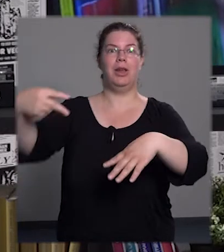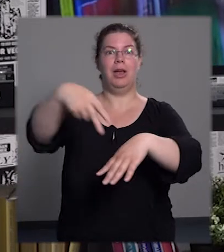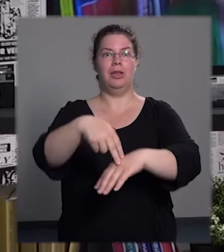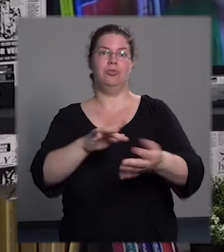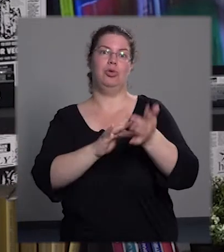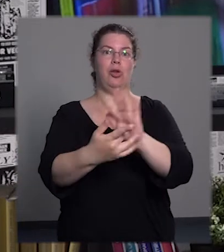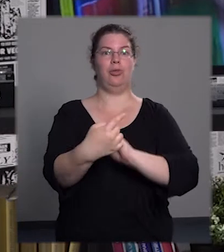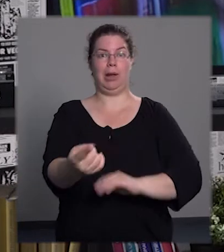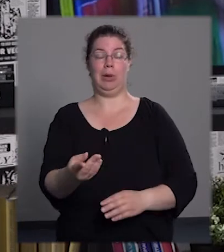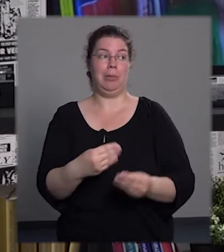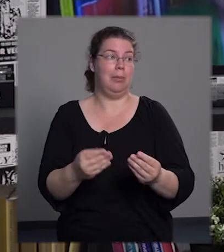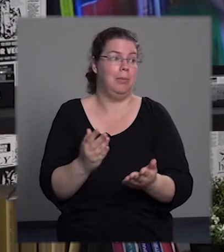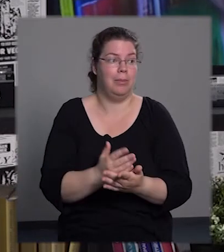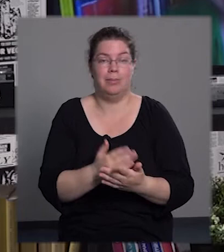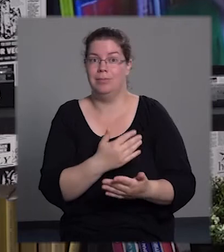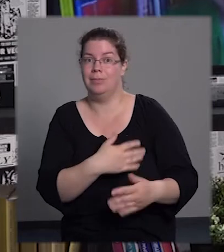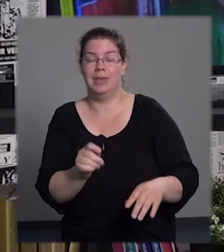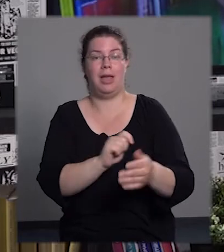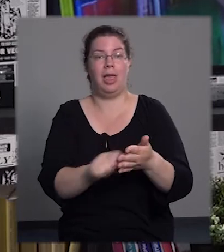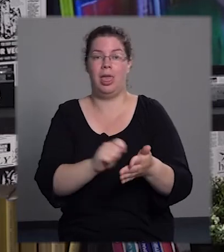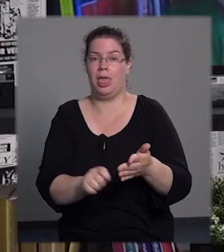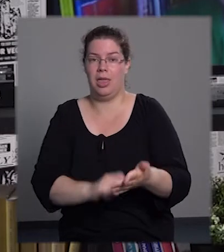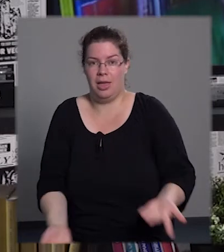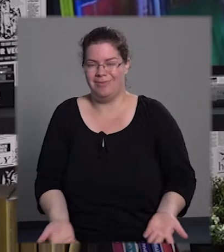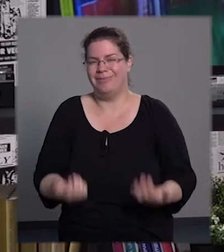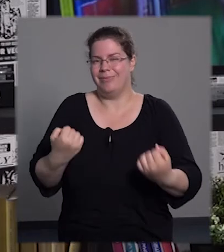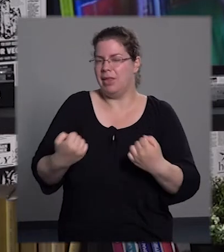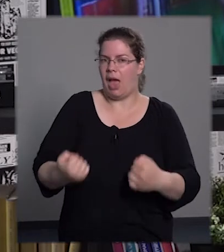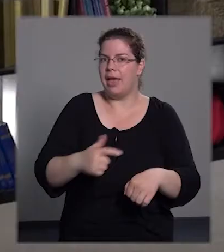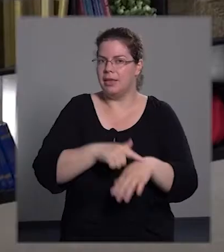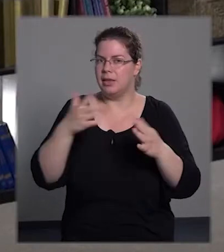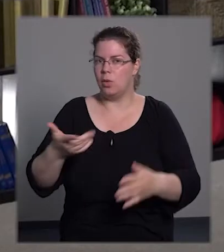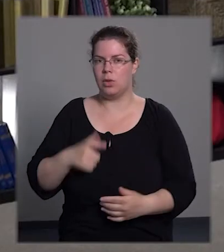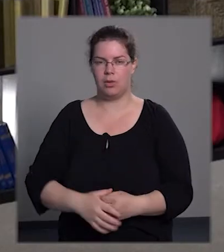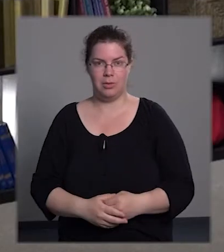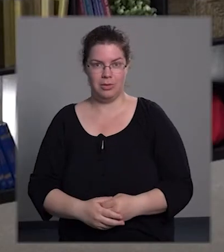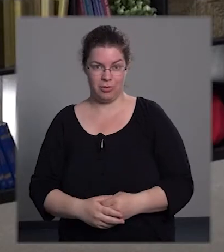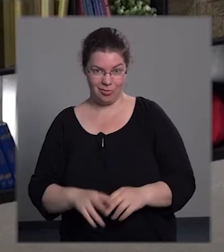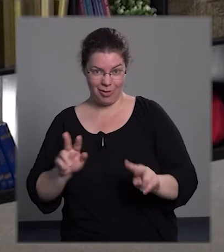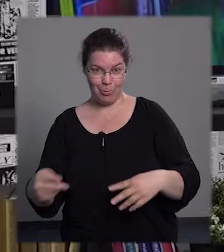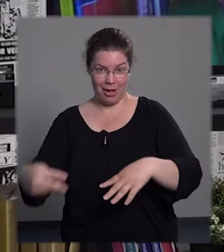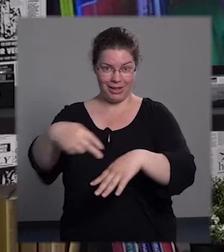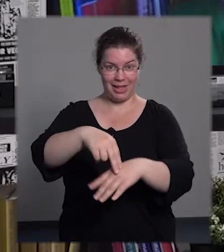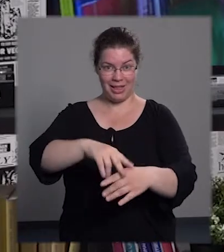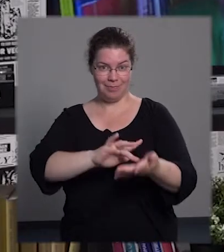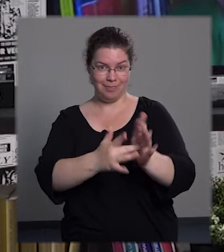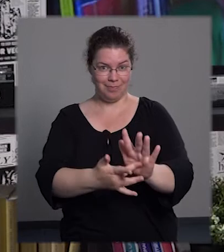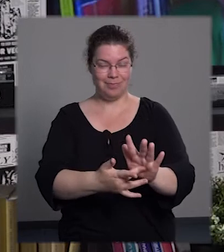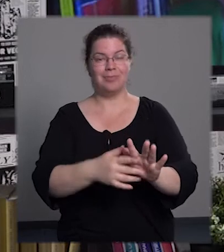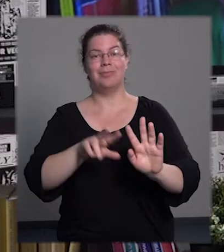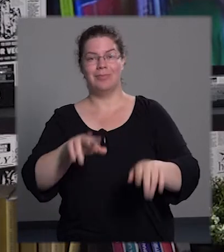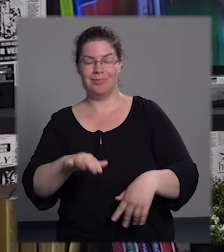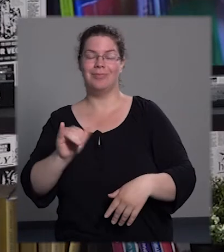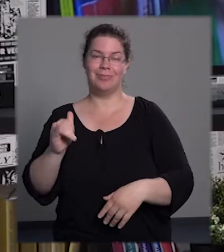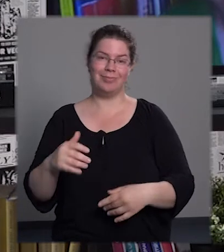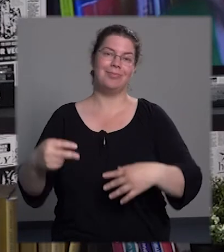magát. És igen, tehát ez egy nagyon nehéz időszak volt. Állt is megmutatta magát? Igen, kiment, megmutatta magát, és